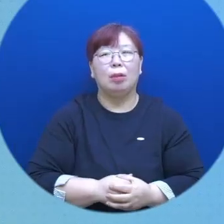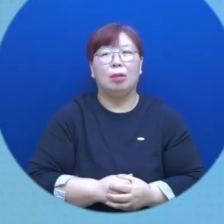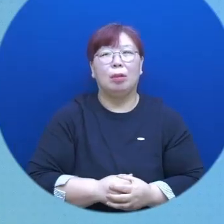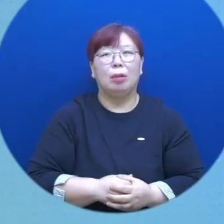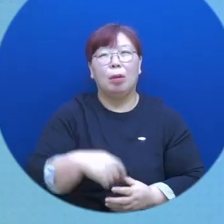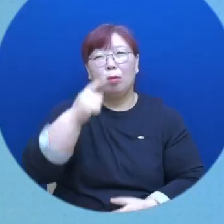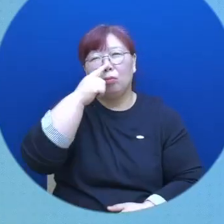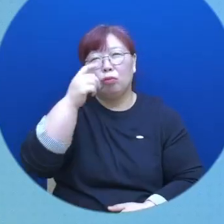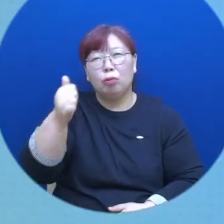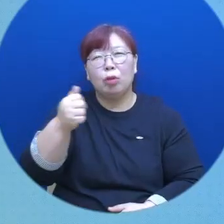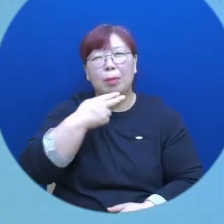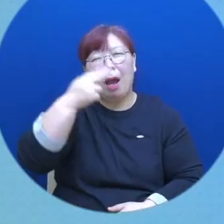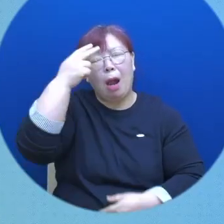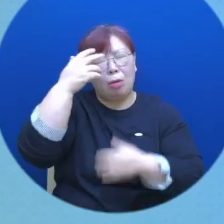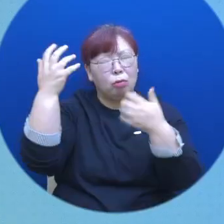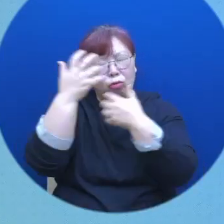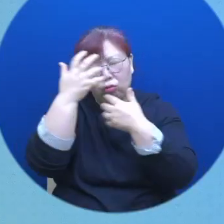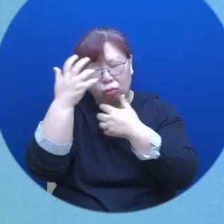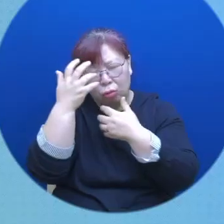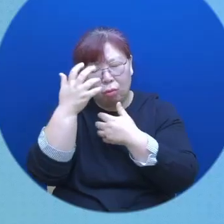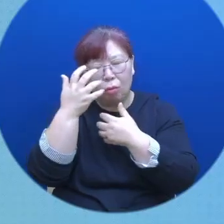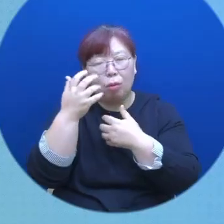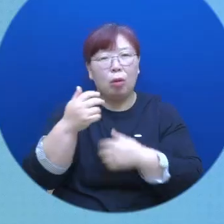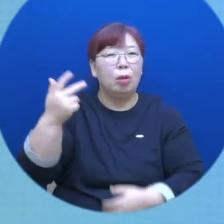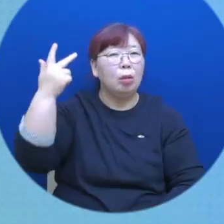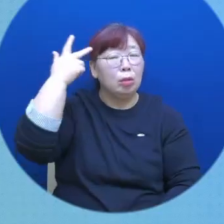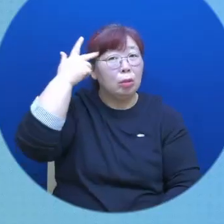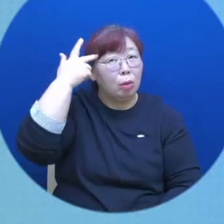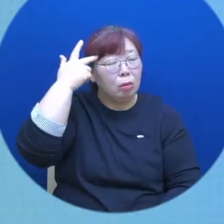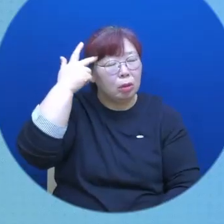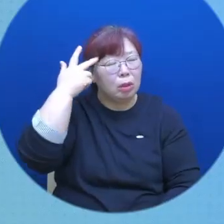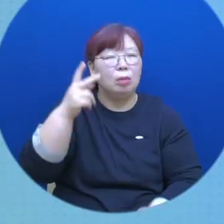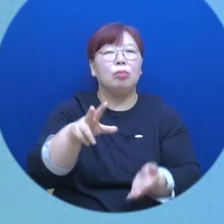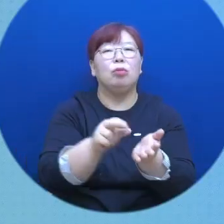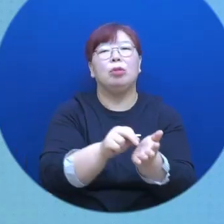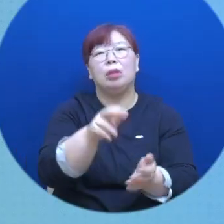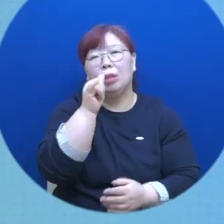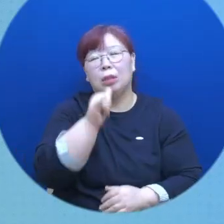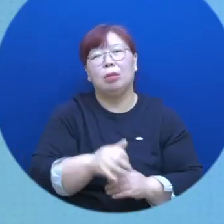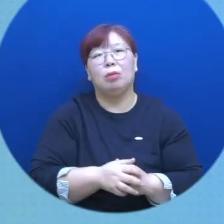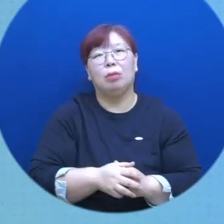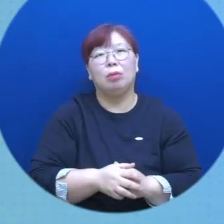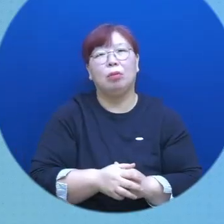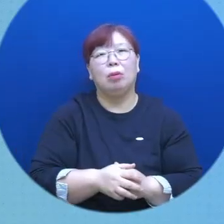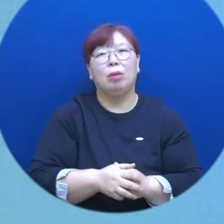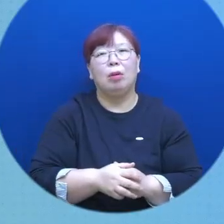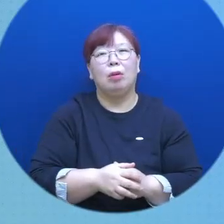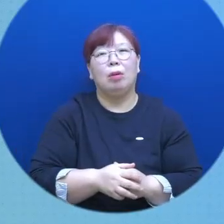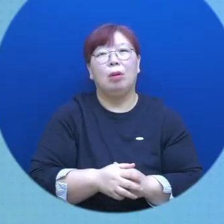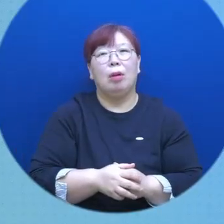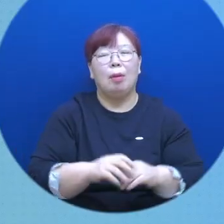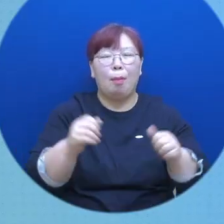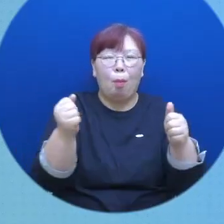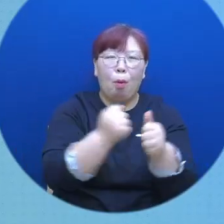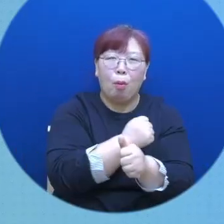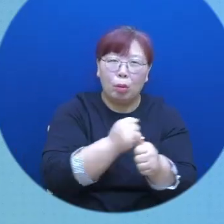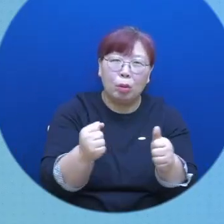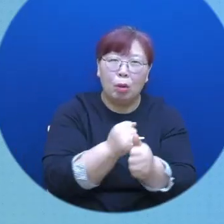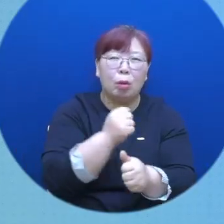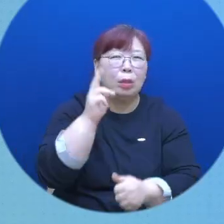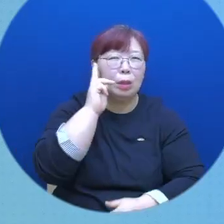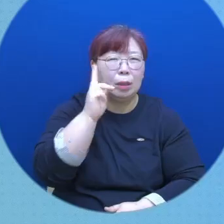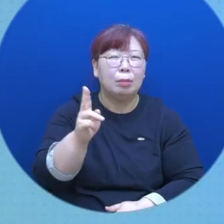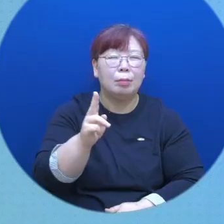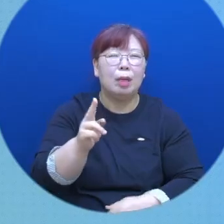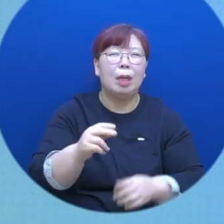부모님이 알코올 중독 내지는 정신분열 내지는 폭력